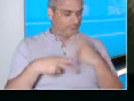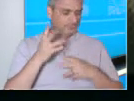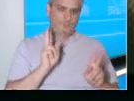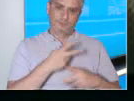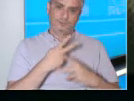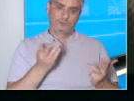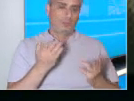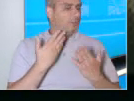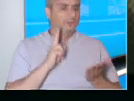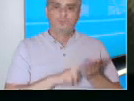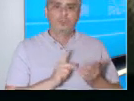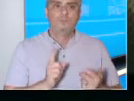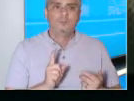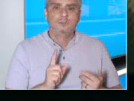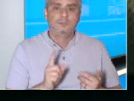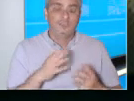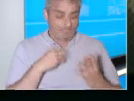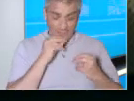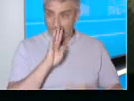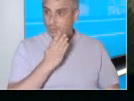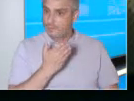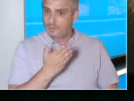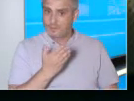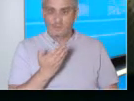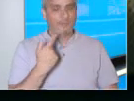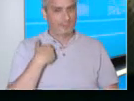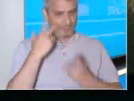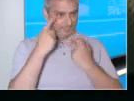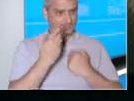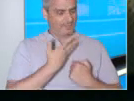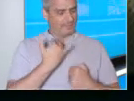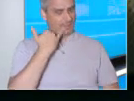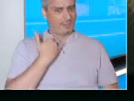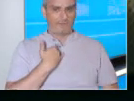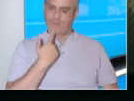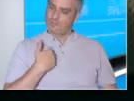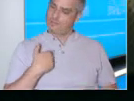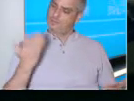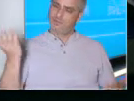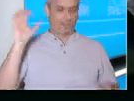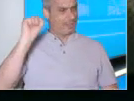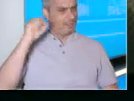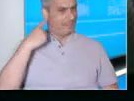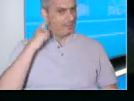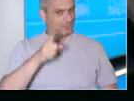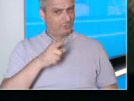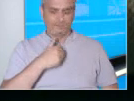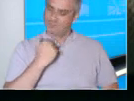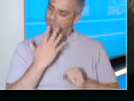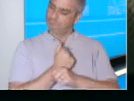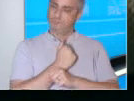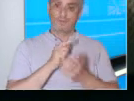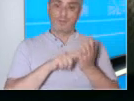ואגב, התודות לנו, אם באמת דיברנו על נתניהו, אני חושב שהייתי מצפה ולקבל טלפון ולהגיד, איתמר, תשמע, שיחקתם אותה